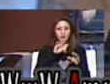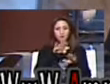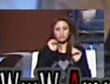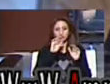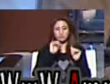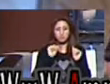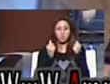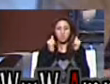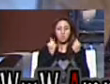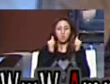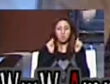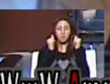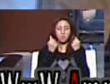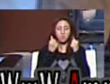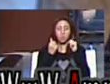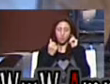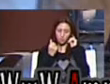على ماده باراسيتامول